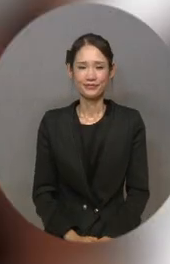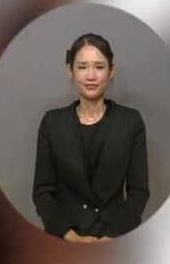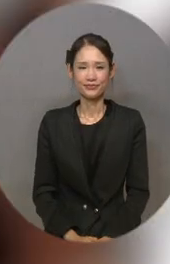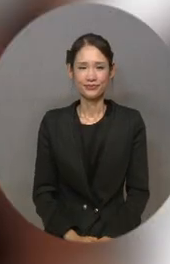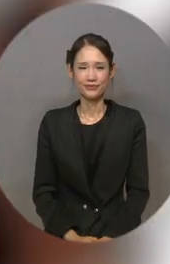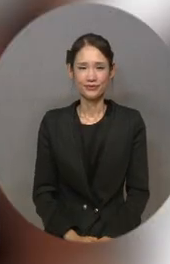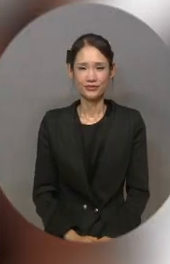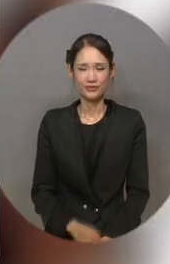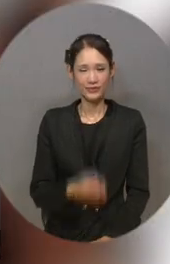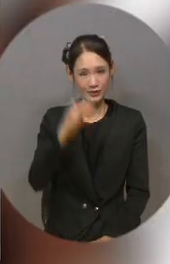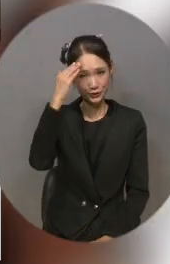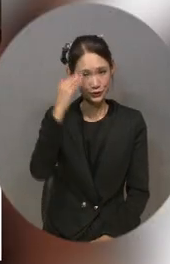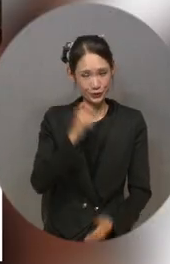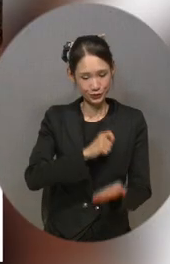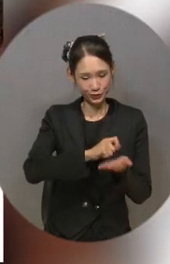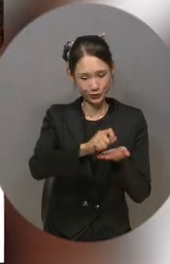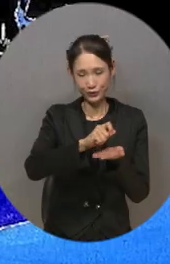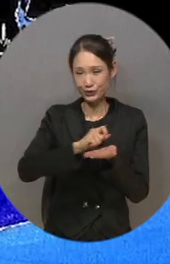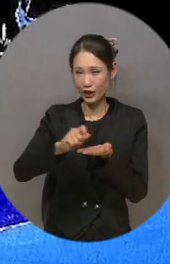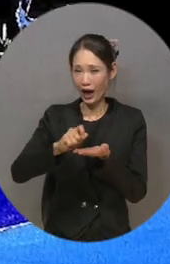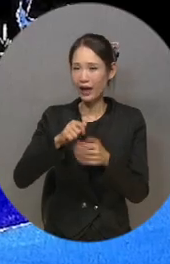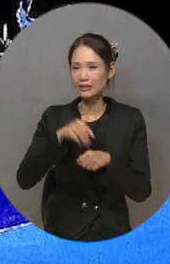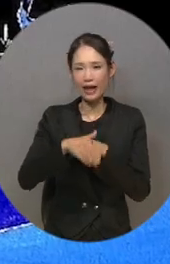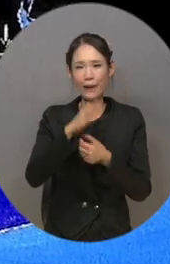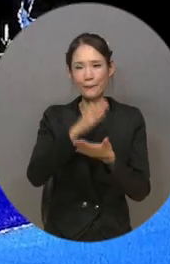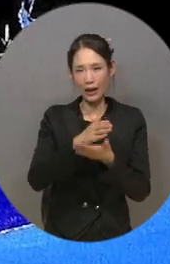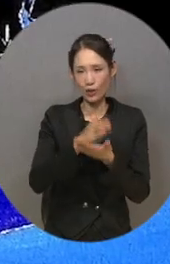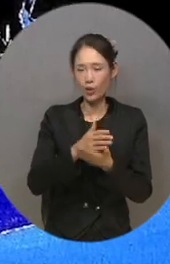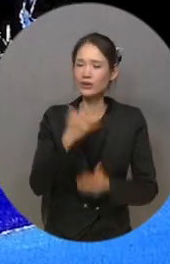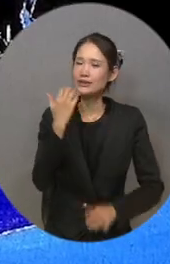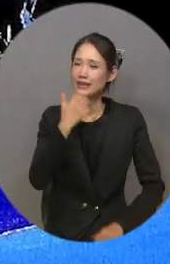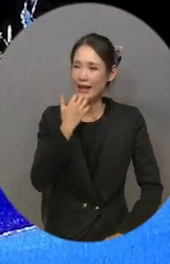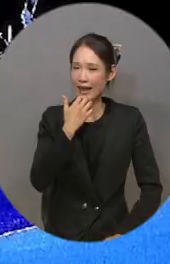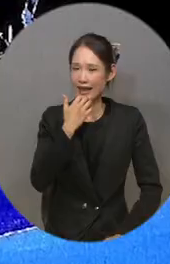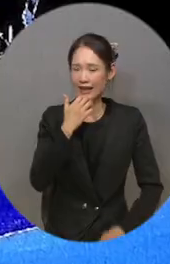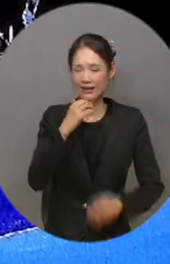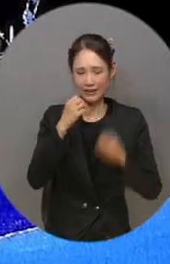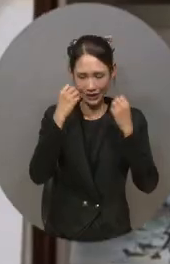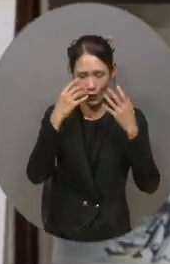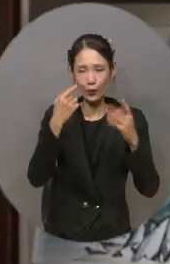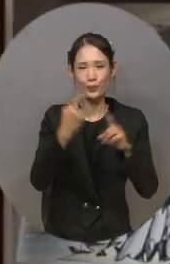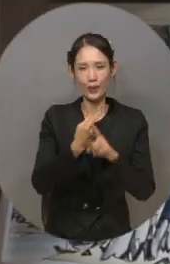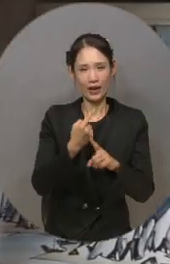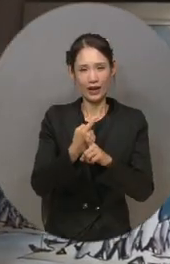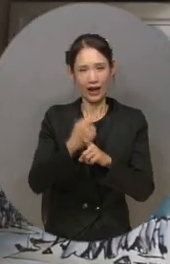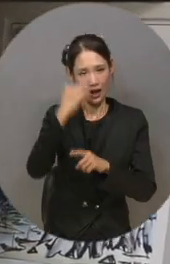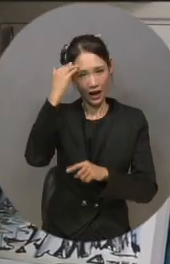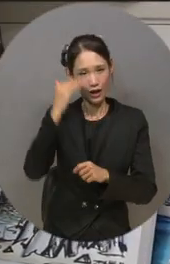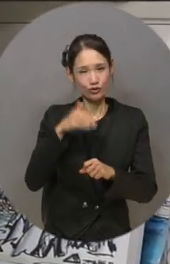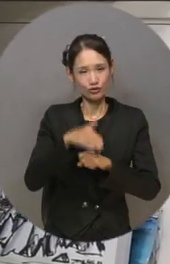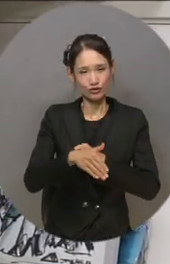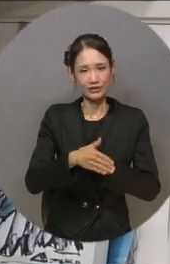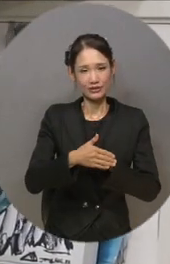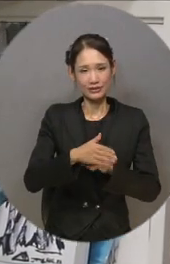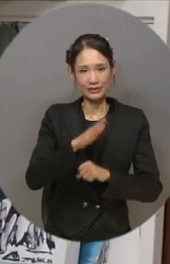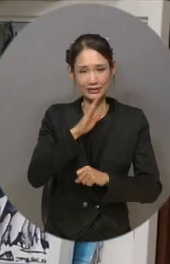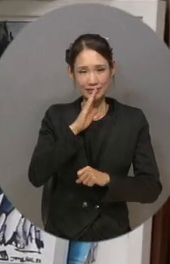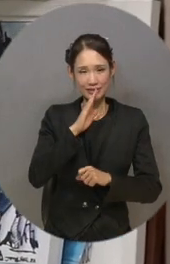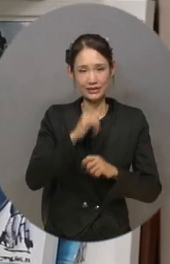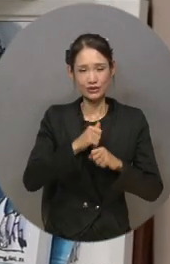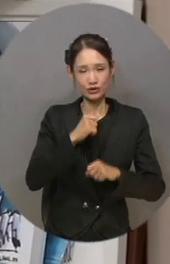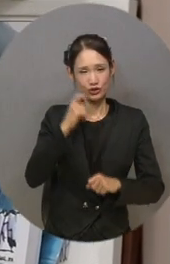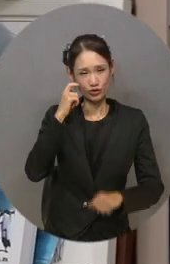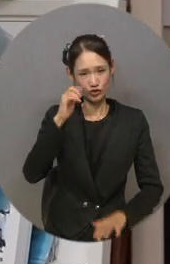수묵 지향에 한국화에 틀을 깨고 채색화에 한 장르를 개척하며 한국화의 극 사실주의와